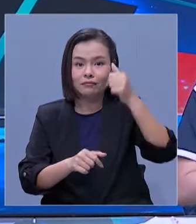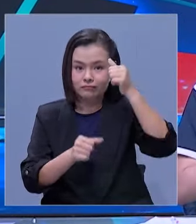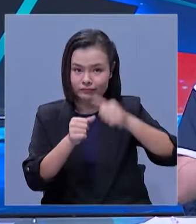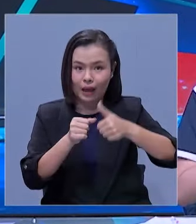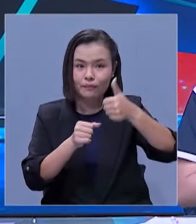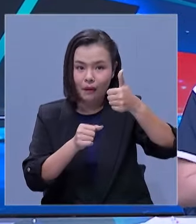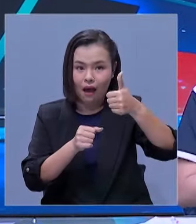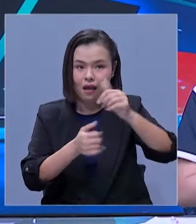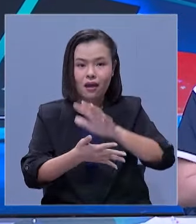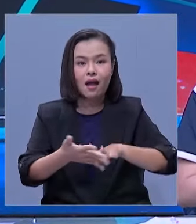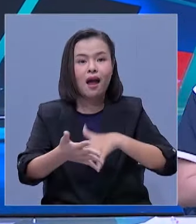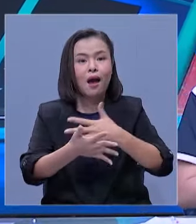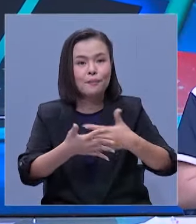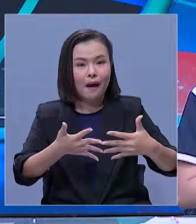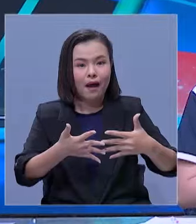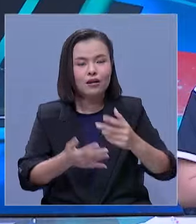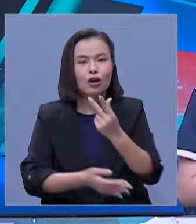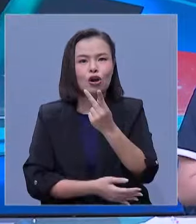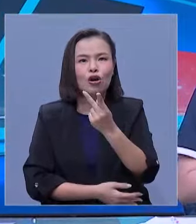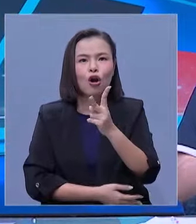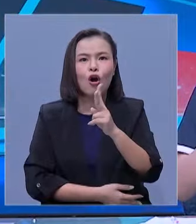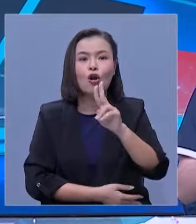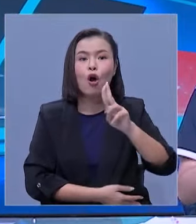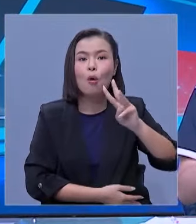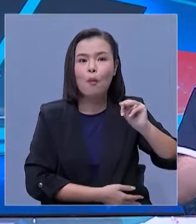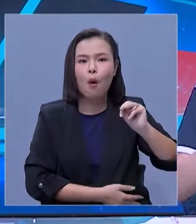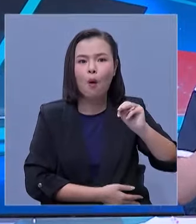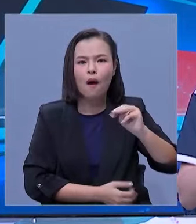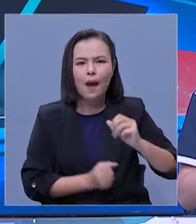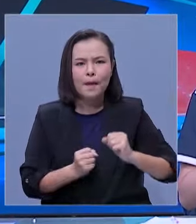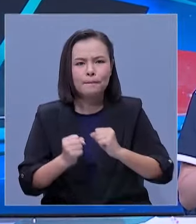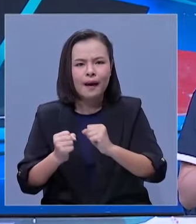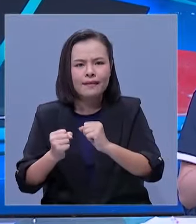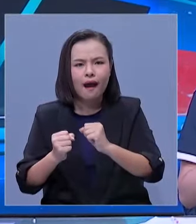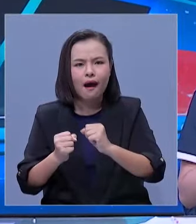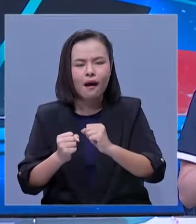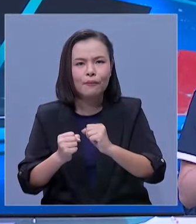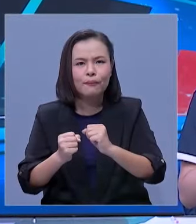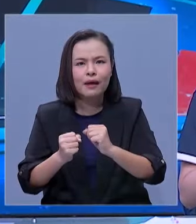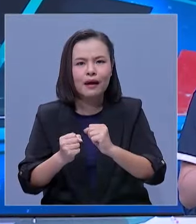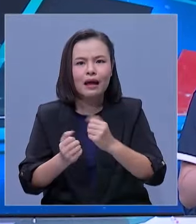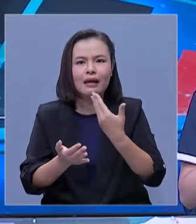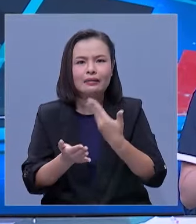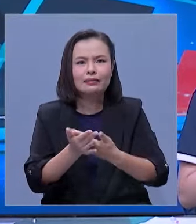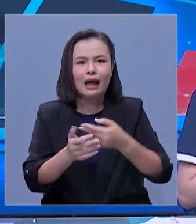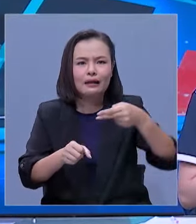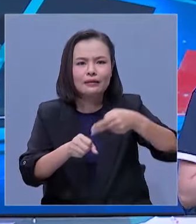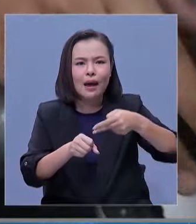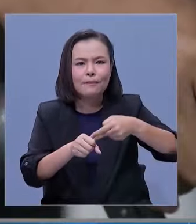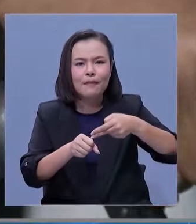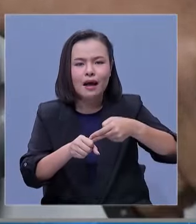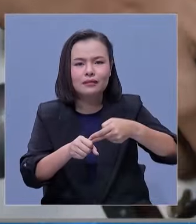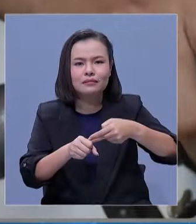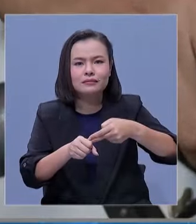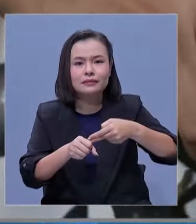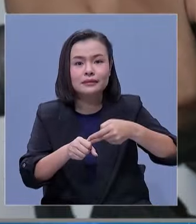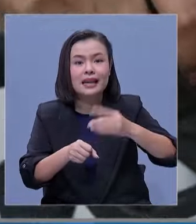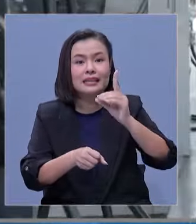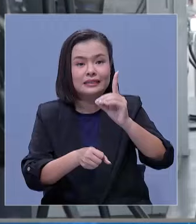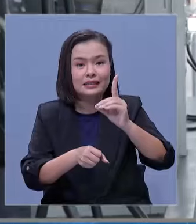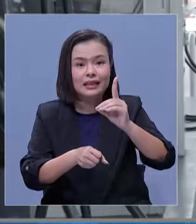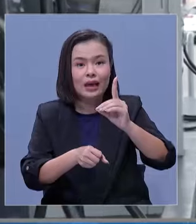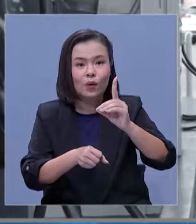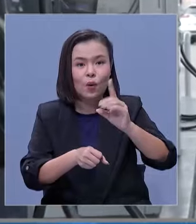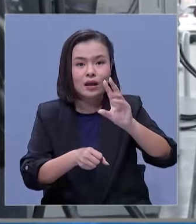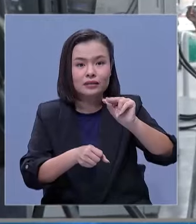มั้ยว่ามาตรการของทางครมที่บอกว่ามีการตรึงราคาน้ำมันดีเซลออให้ไม่เกิน30บาทต่อลิตรอ่ะใช่มั้ครับมันจะ